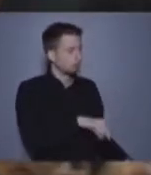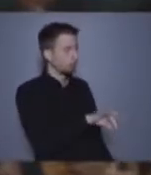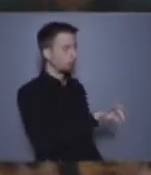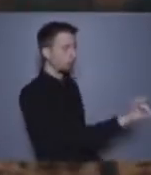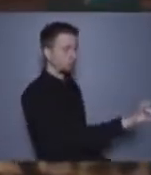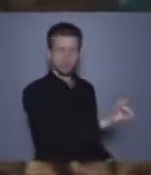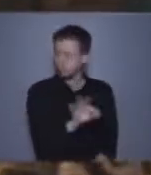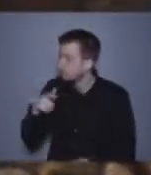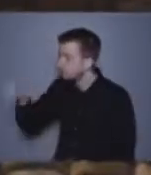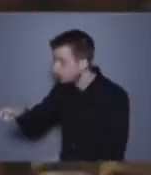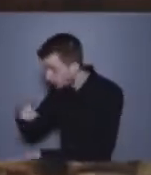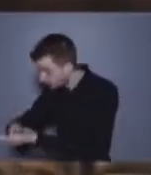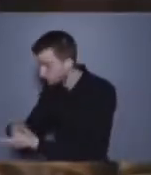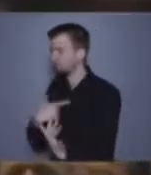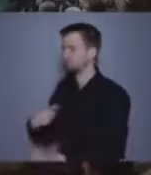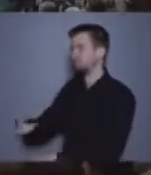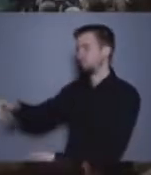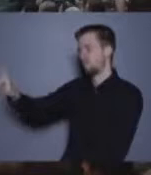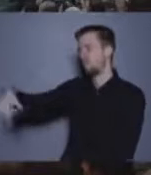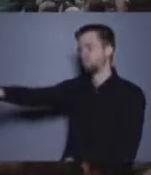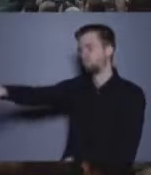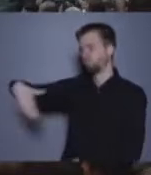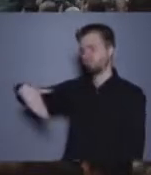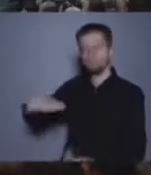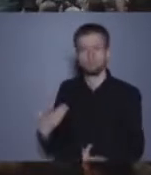Ce n'est pas normal, ce n'est pas juste.